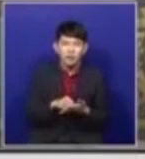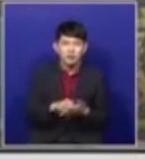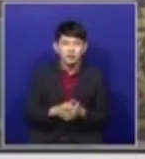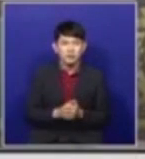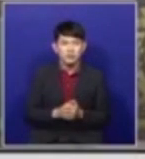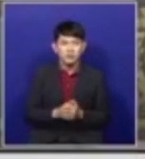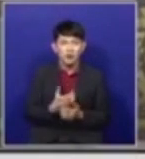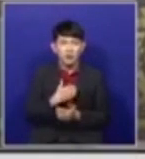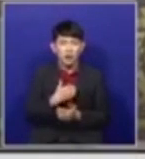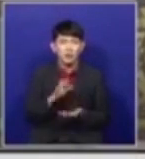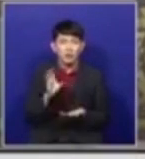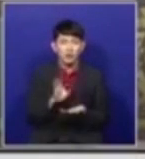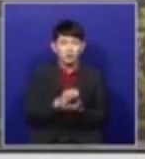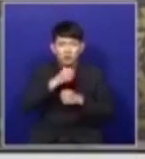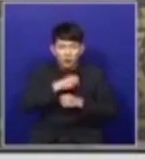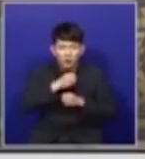แต่เขาอยากได้กองทุนชราภาพ